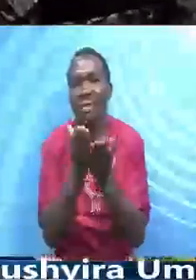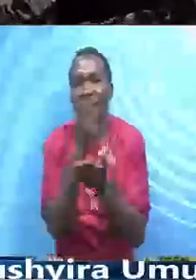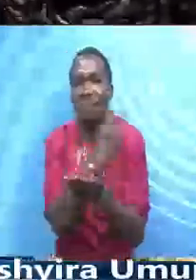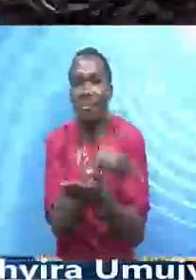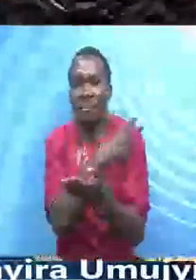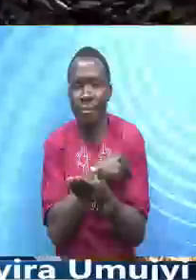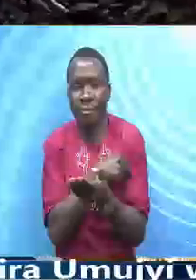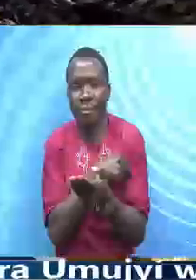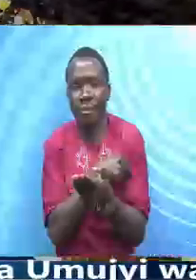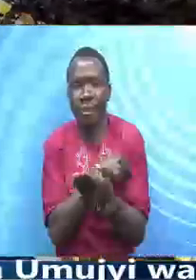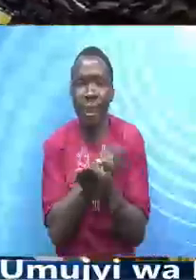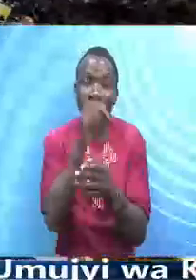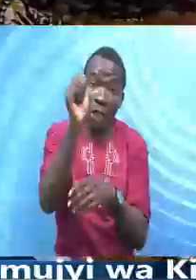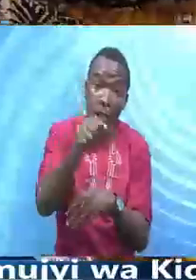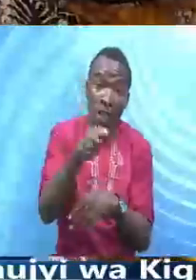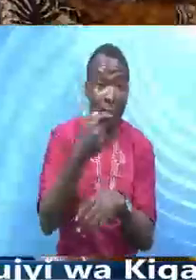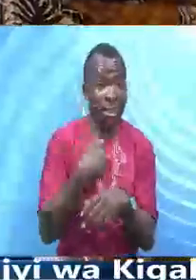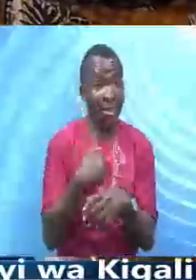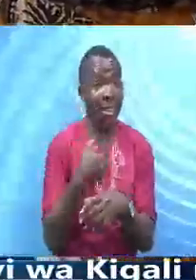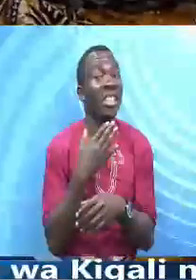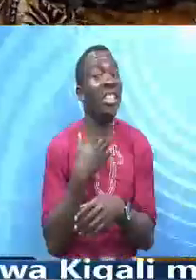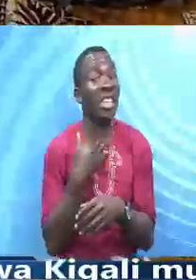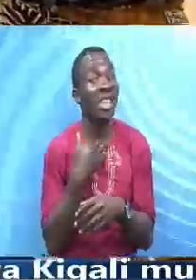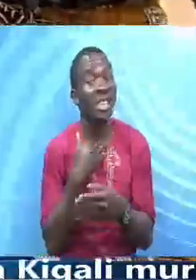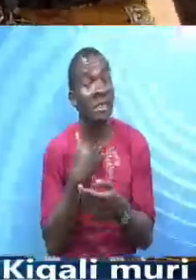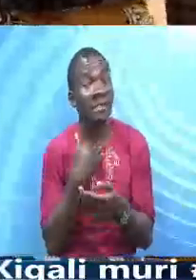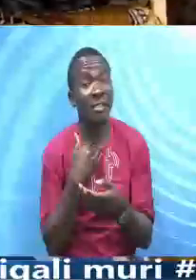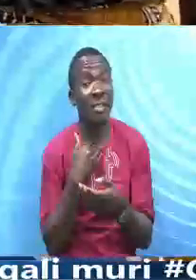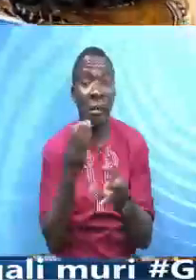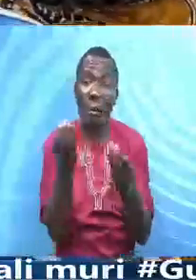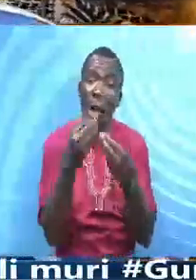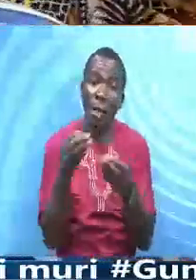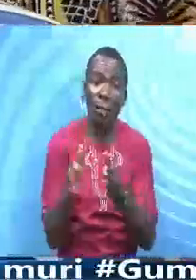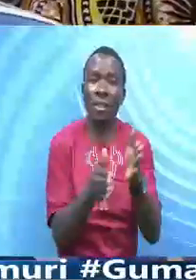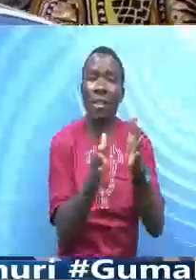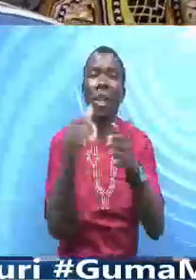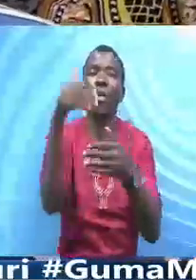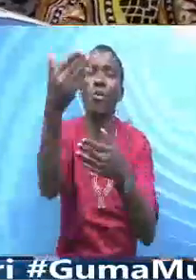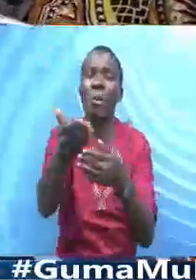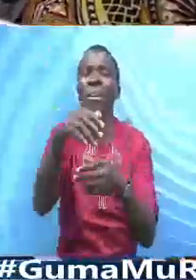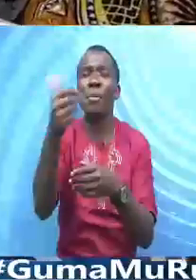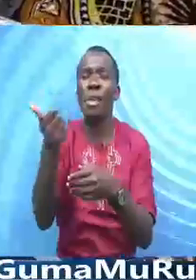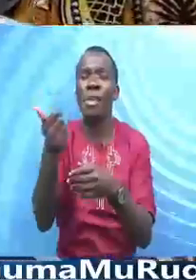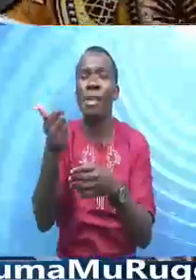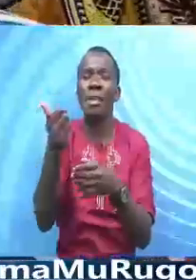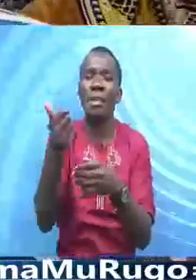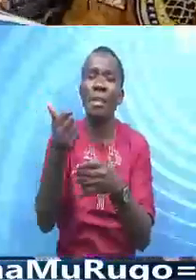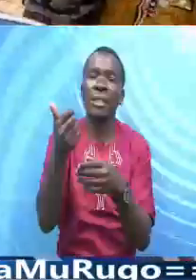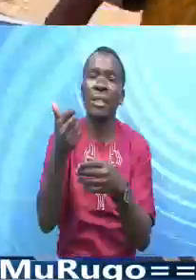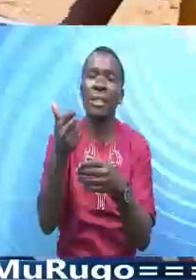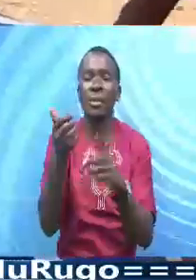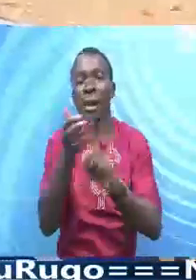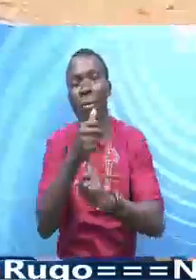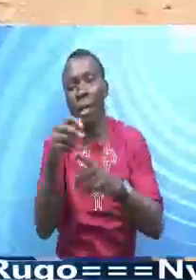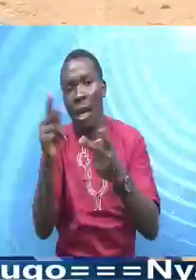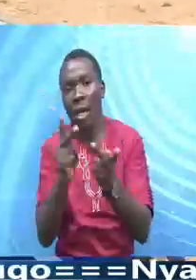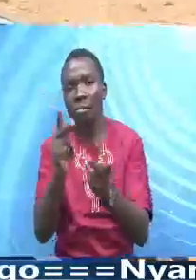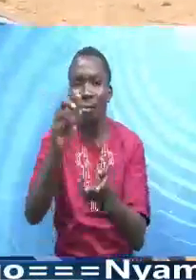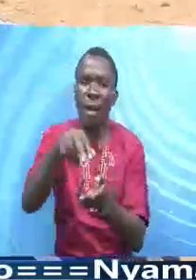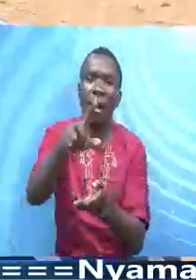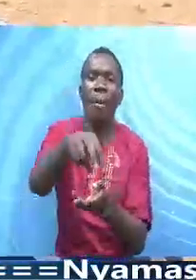nyine ngewe ndi kwifuza yiko baduha inzira noneho ubundi bwo tukazajya tubona aho